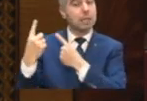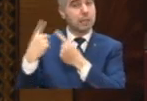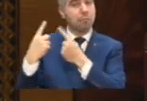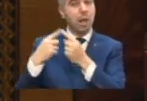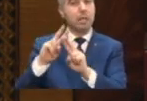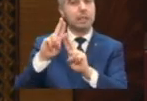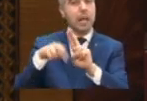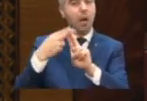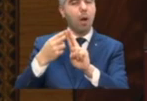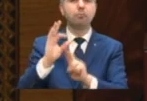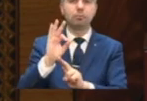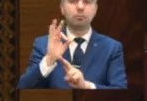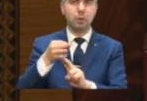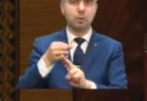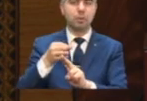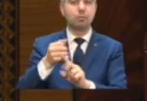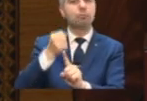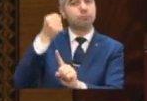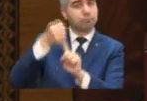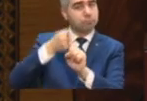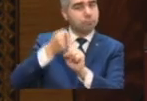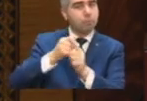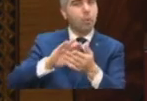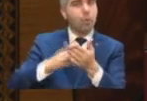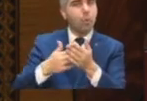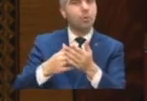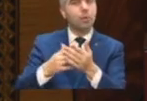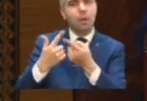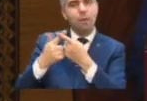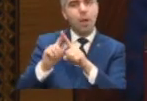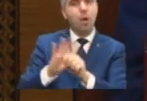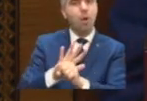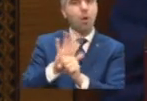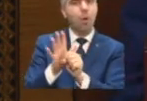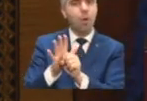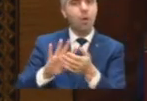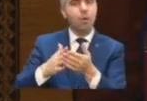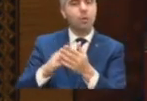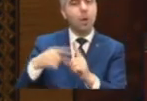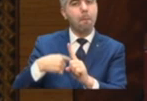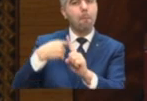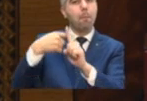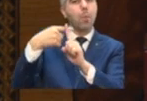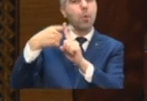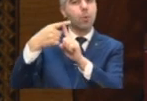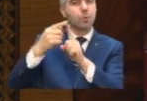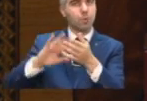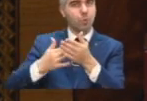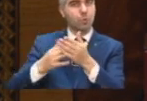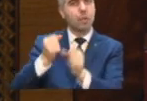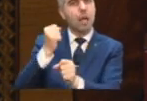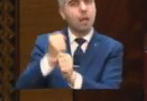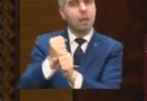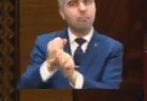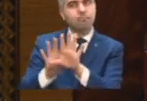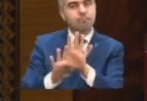السيد الوزير. بلا شك هناك جهد كبير بذل للتخفيف من تداعيات الجائحة، ينضاف إلى الجهود المبذولة في هذا